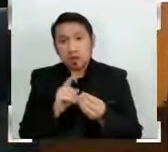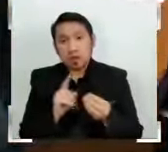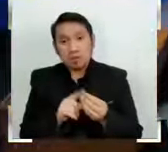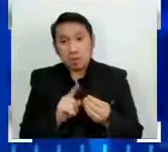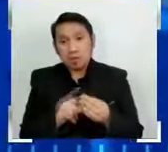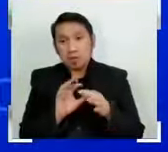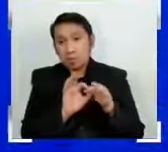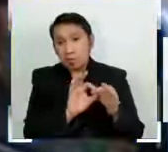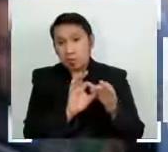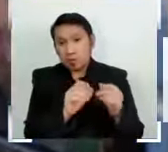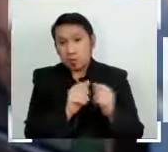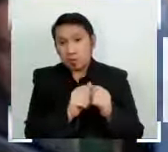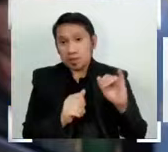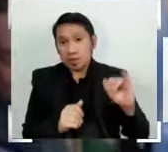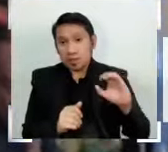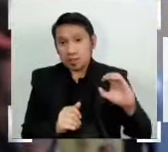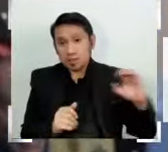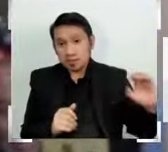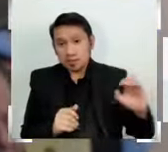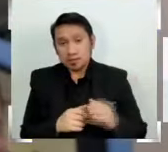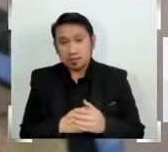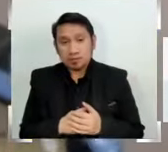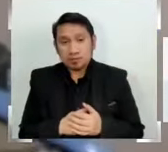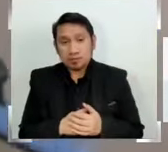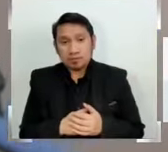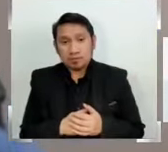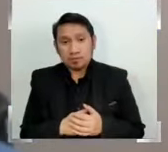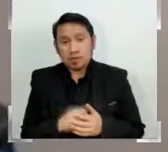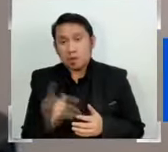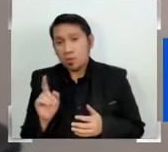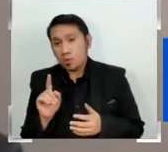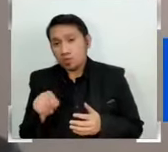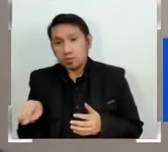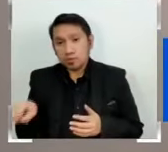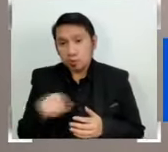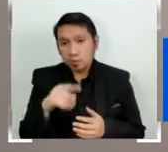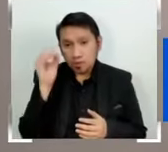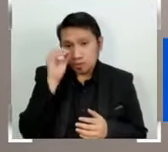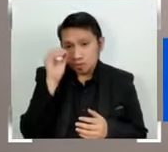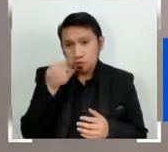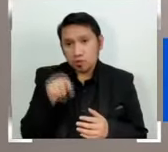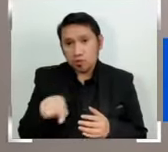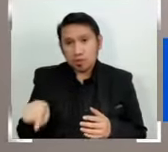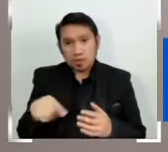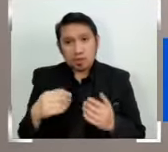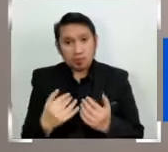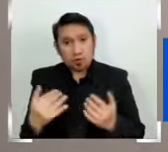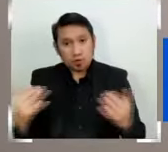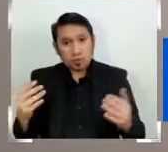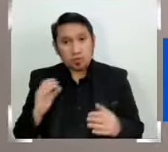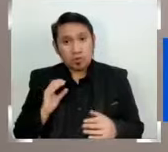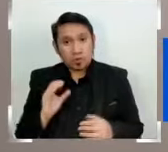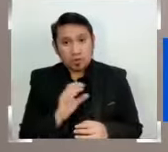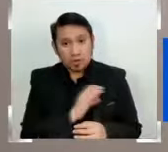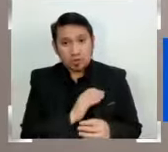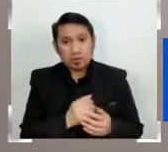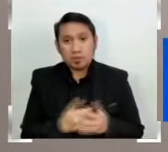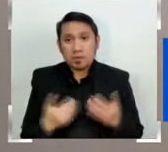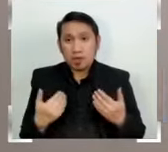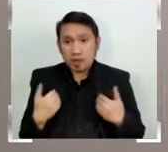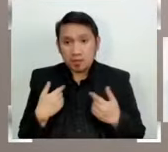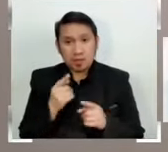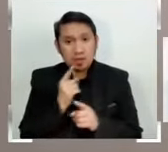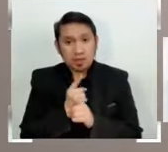ICC. Sense of the House naman yan eh. Yan ang mga hinay ng ibang mga kongresista. Magkakaroon tayo ng tamang panahon